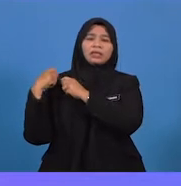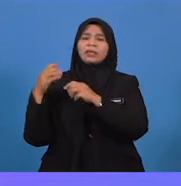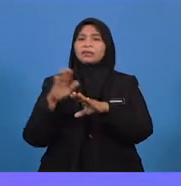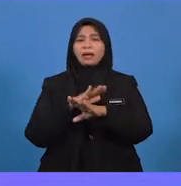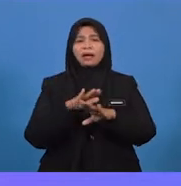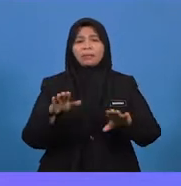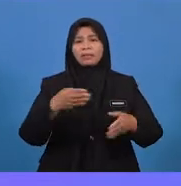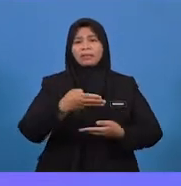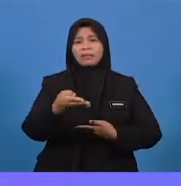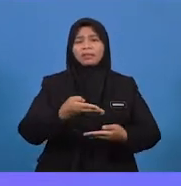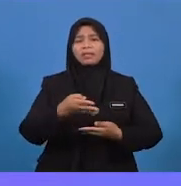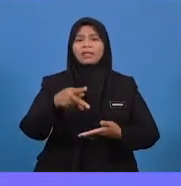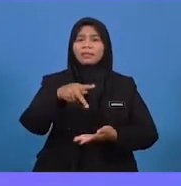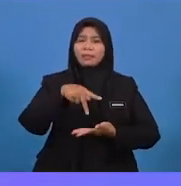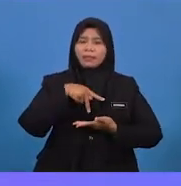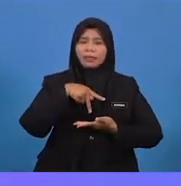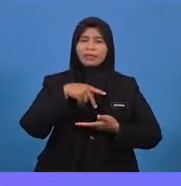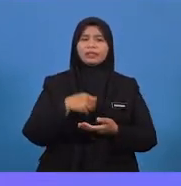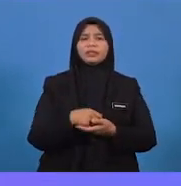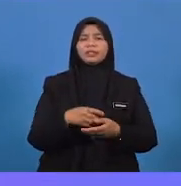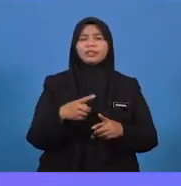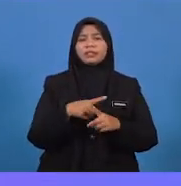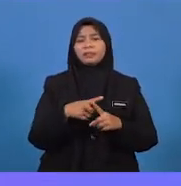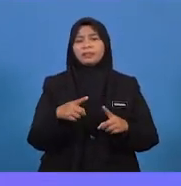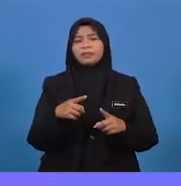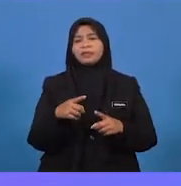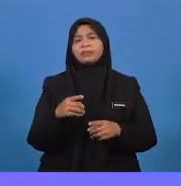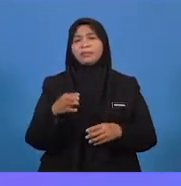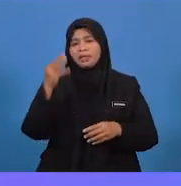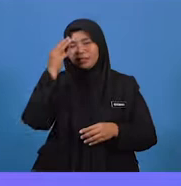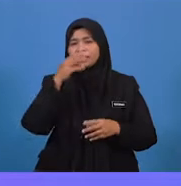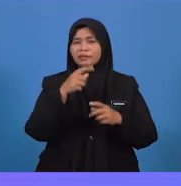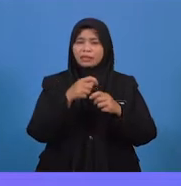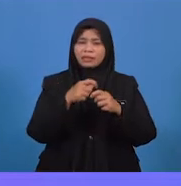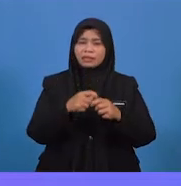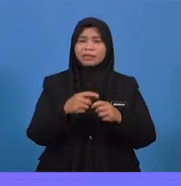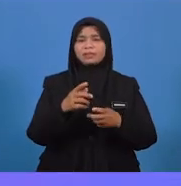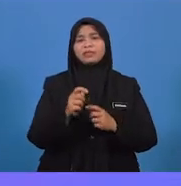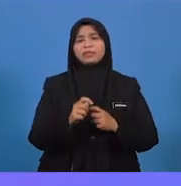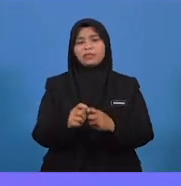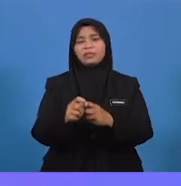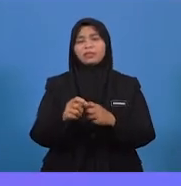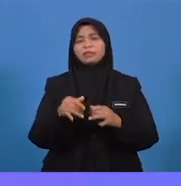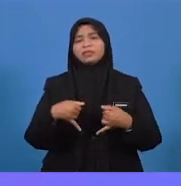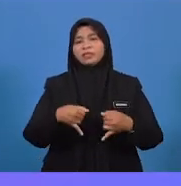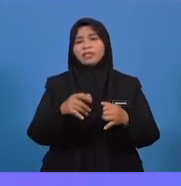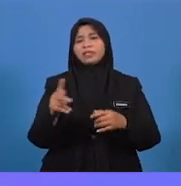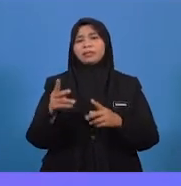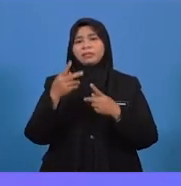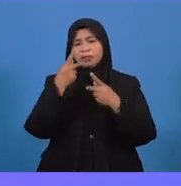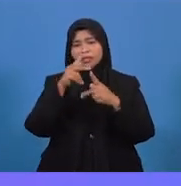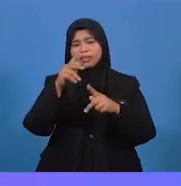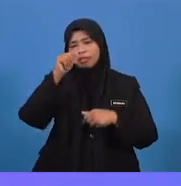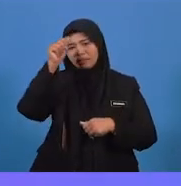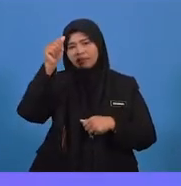balasan pahala. Walaupun begitu, malaikat tetap taat menjalankan perintah Allah kepada mereka. Manusia